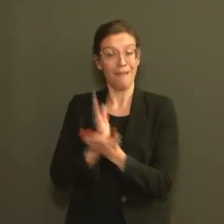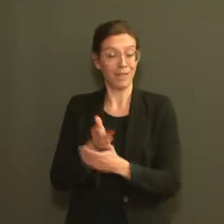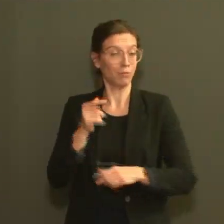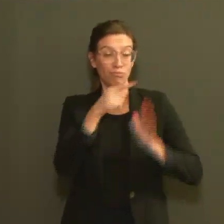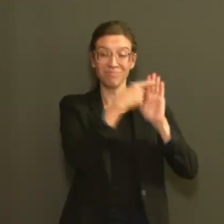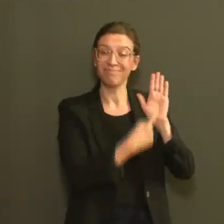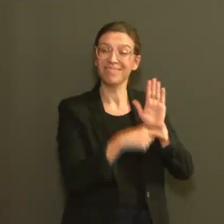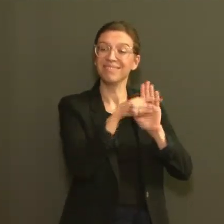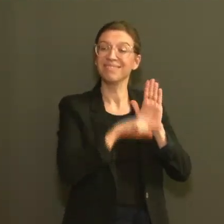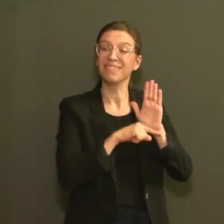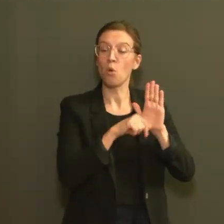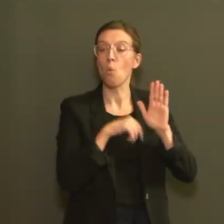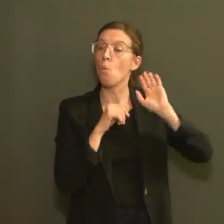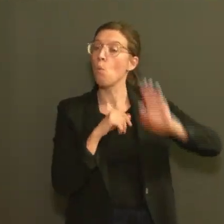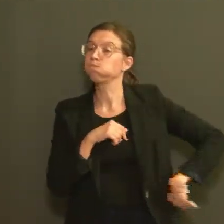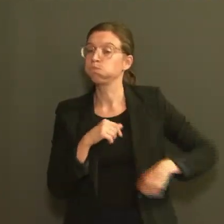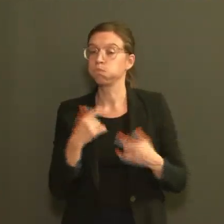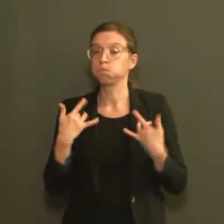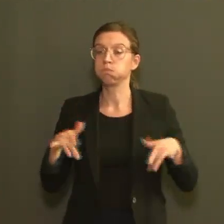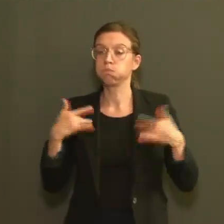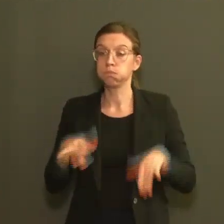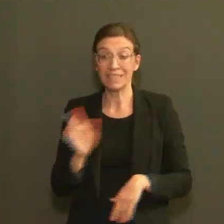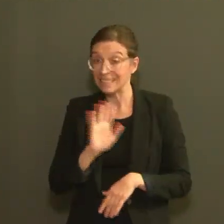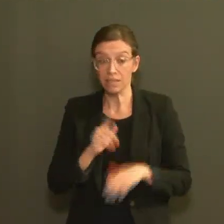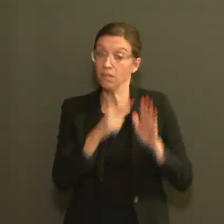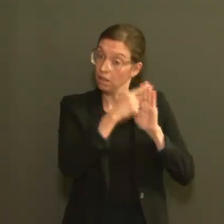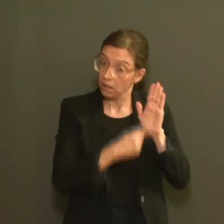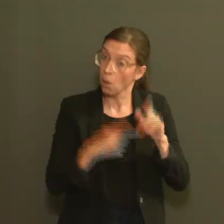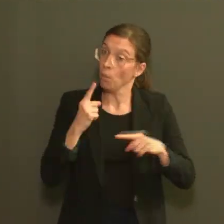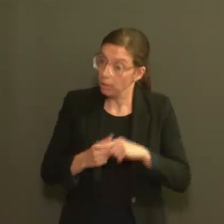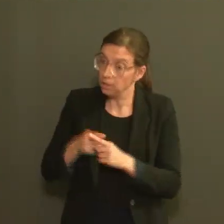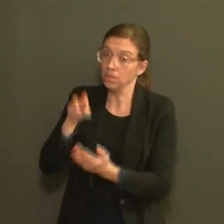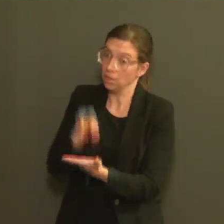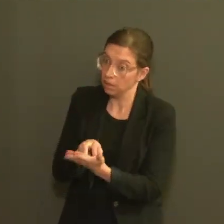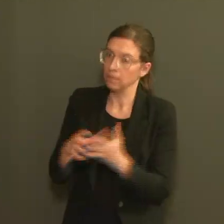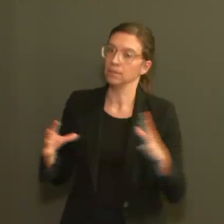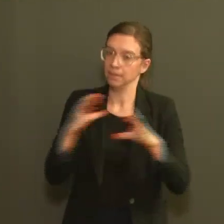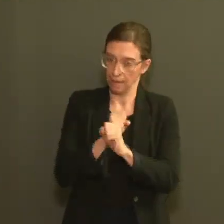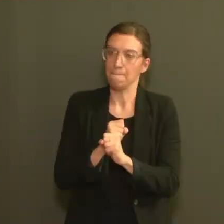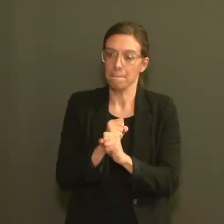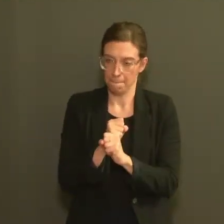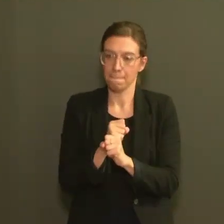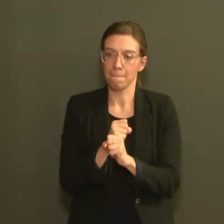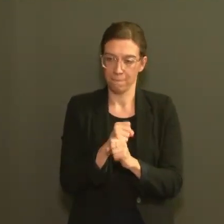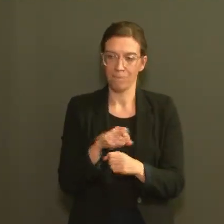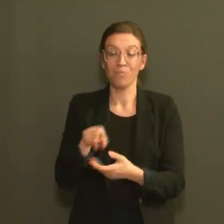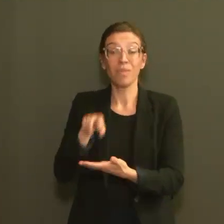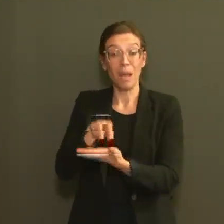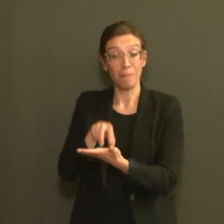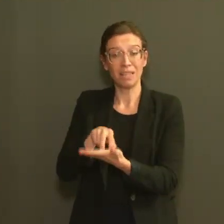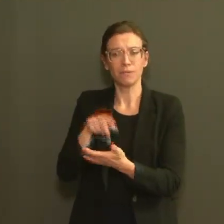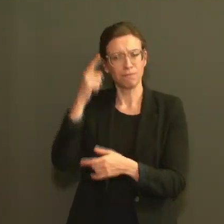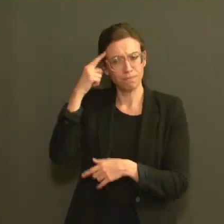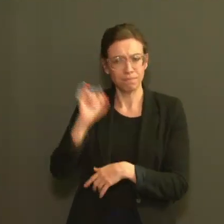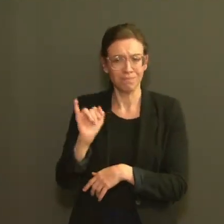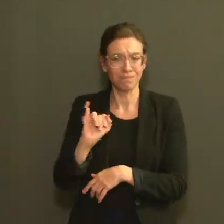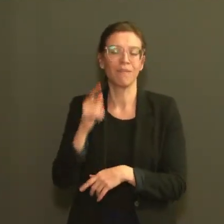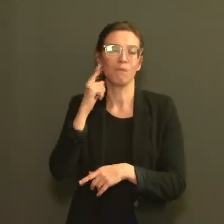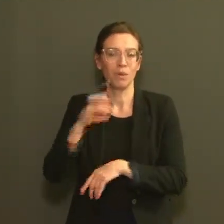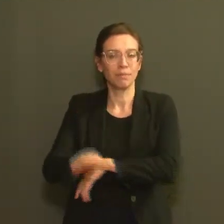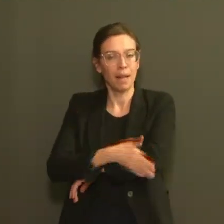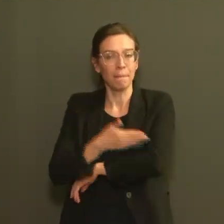het contactonderzoek. Momenteel hebben meer dan 1 miljoen mensen de applicatie gedownload. En dit